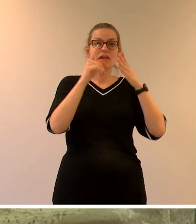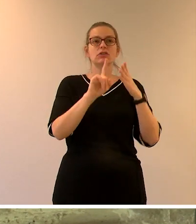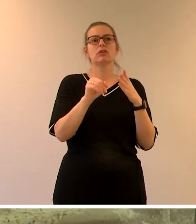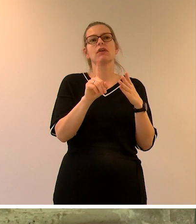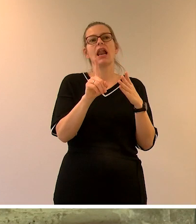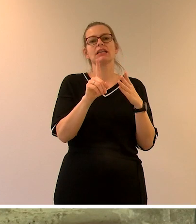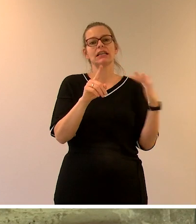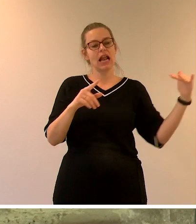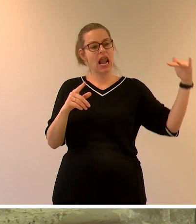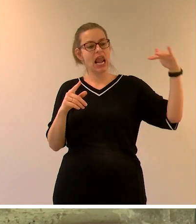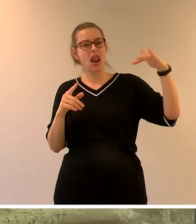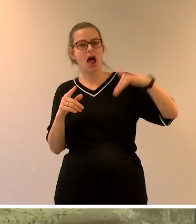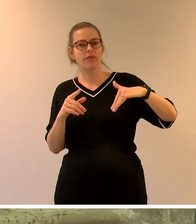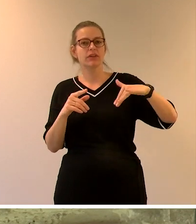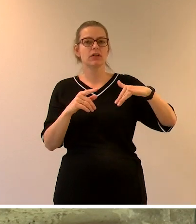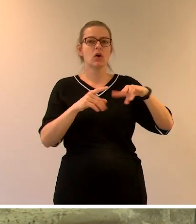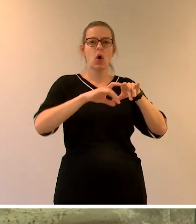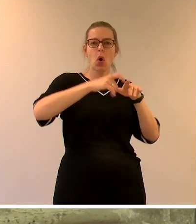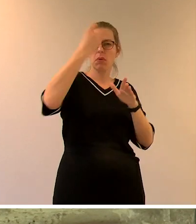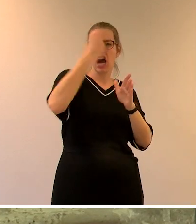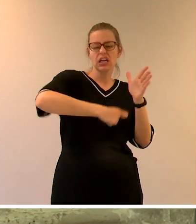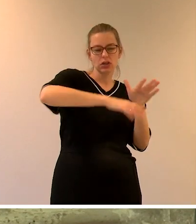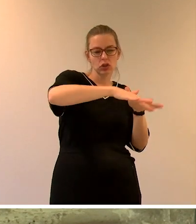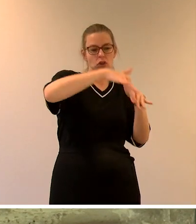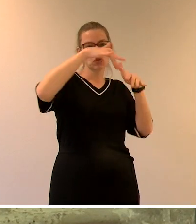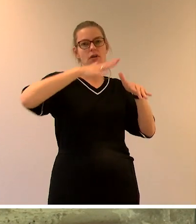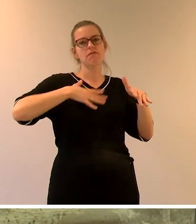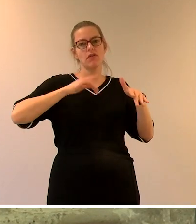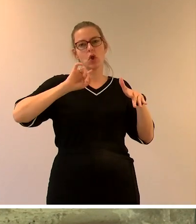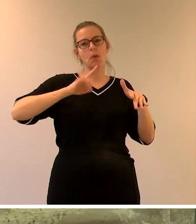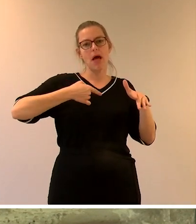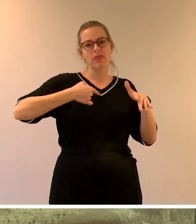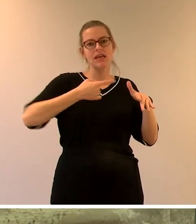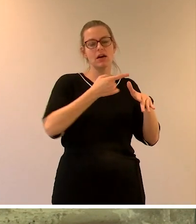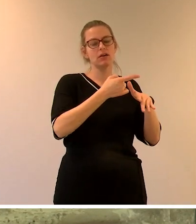levensgevaarlijke landing op de steile rotskusten van Normandië.